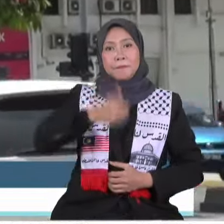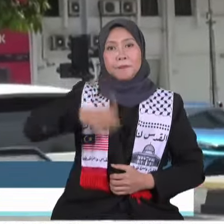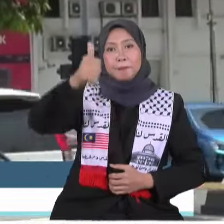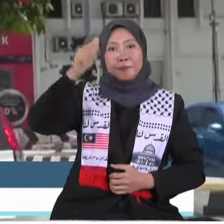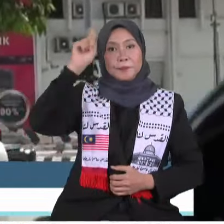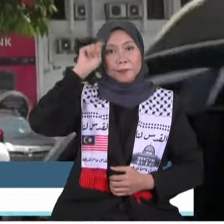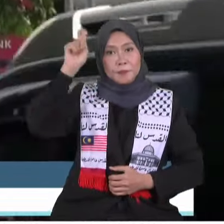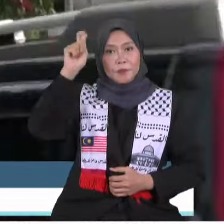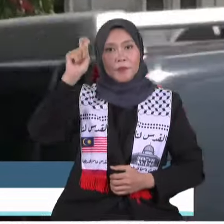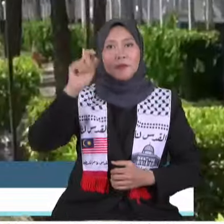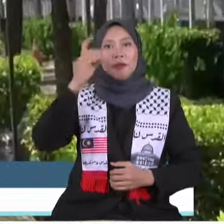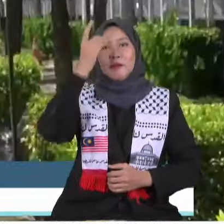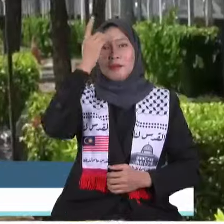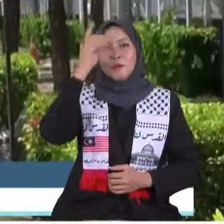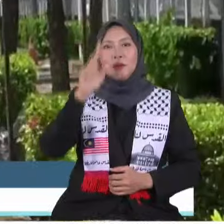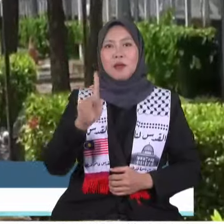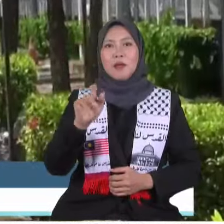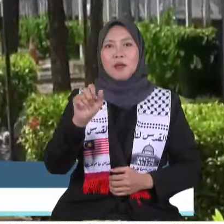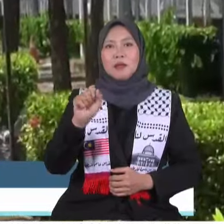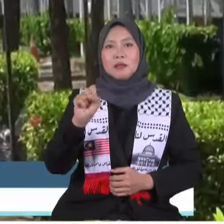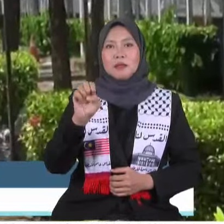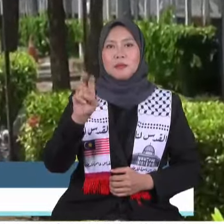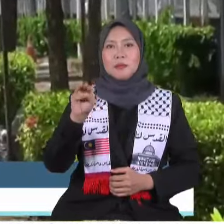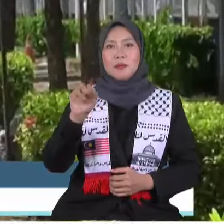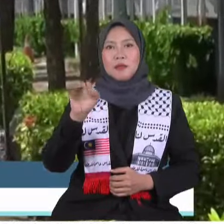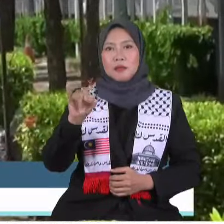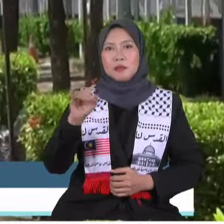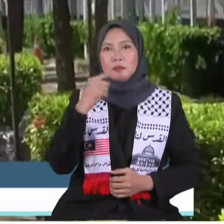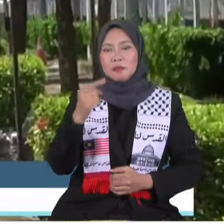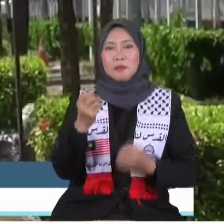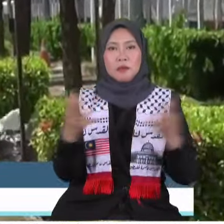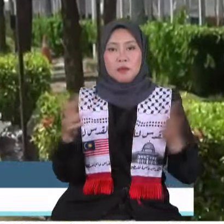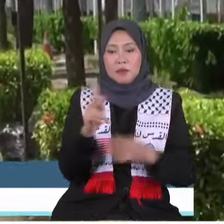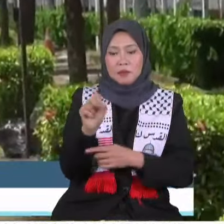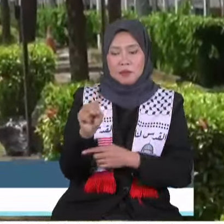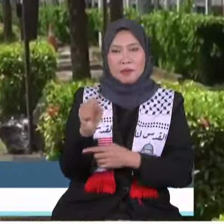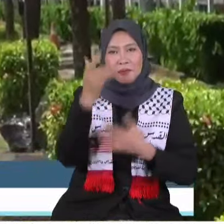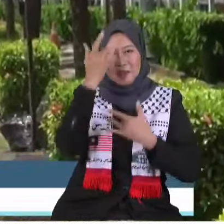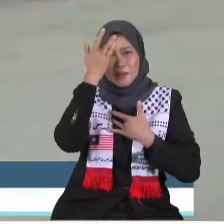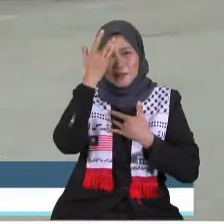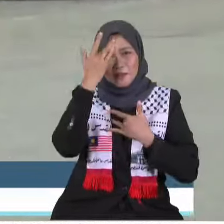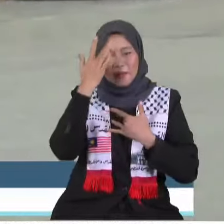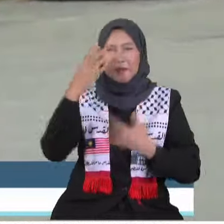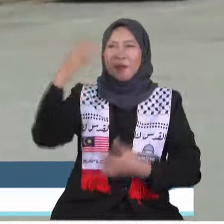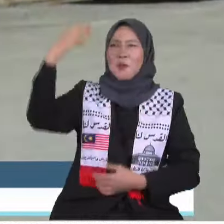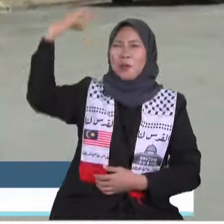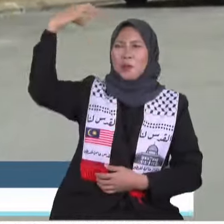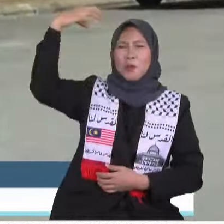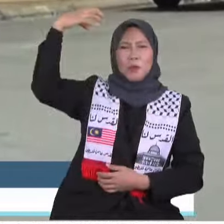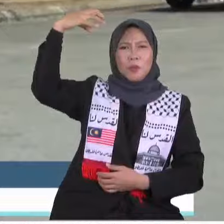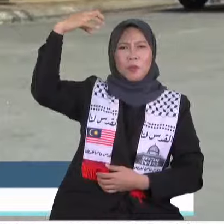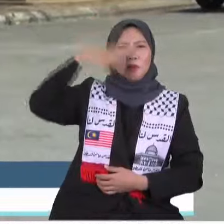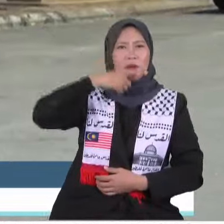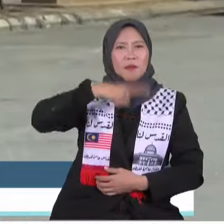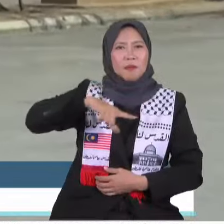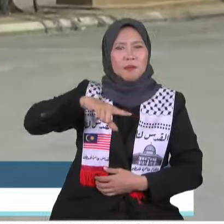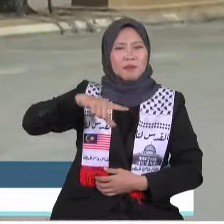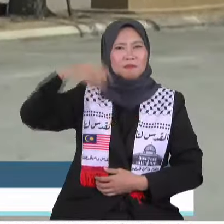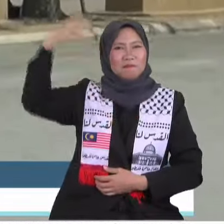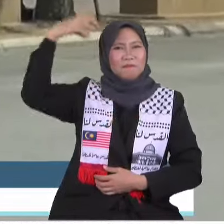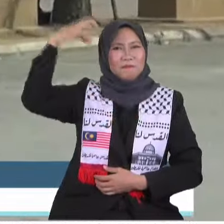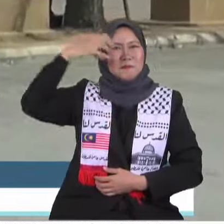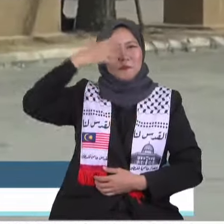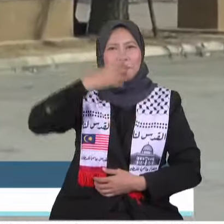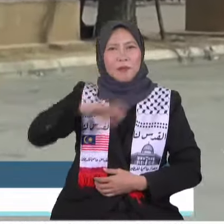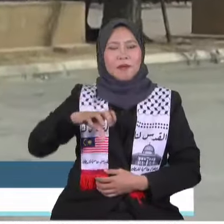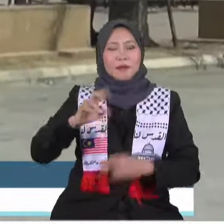Pengarah JKNT Datuk Dr. Kasemani Embong berkata kebanyakan kes disebabkan pesakit terdedah terlalu lama dengan cuaca panas,